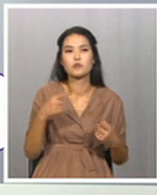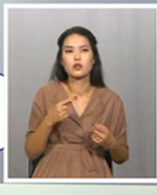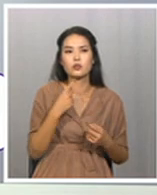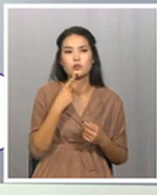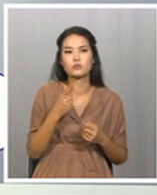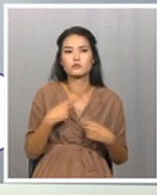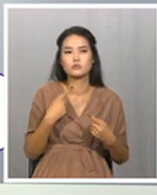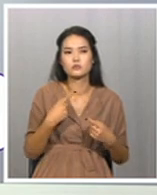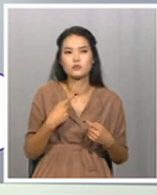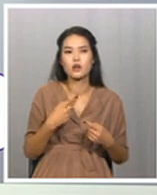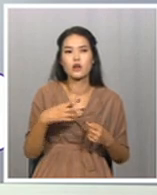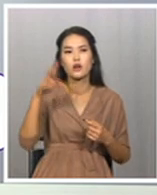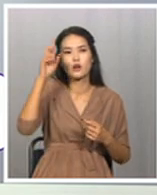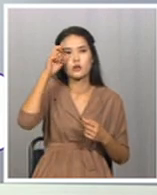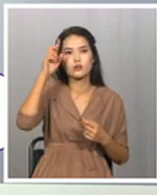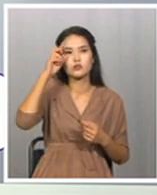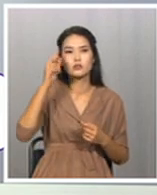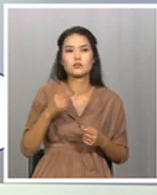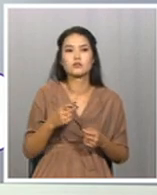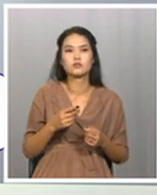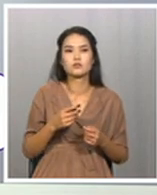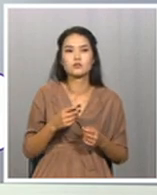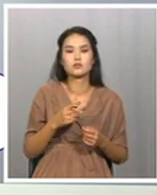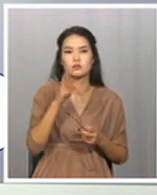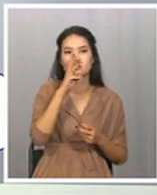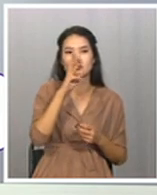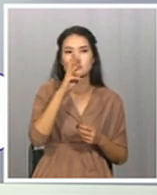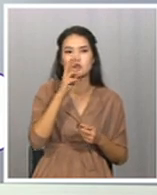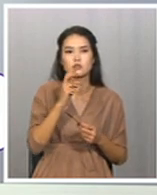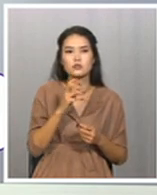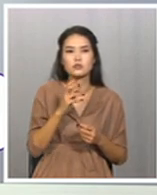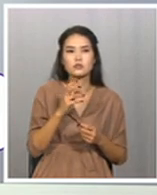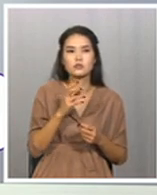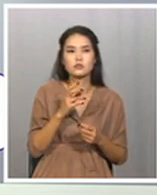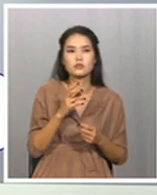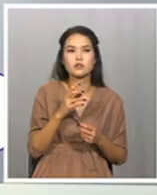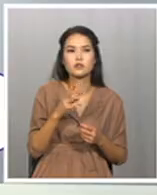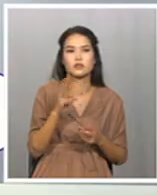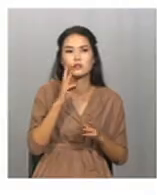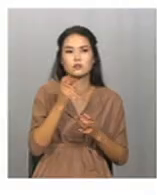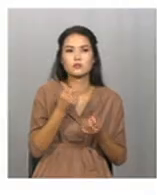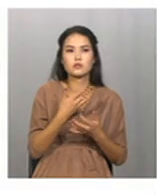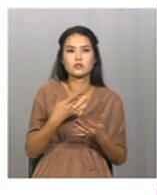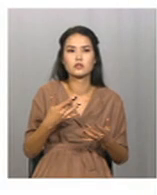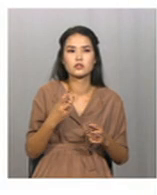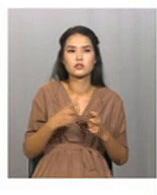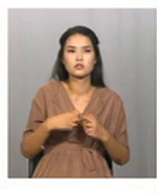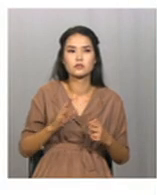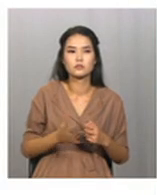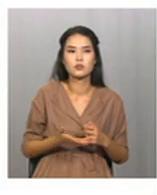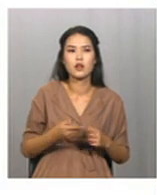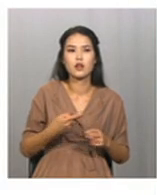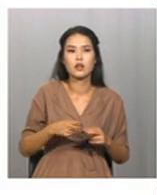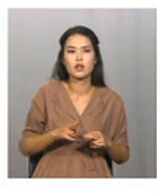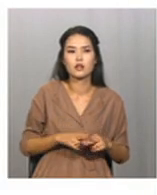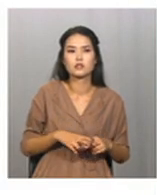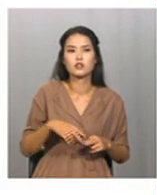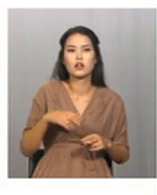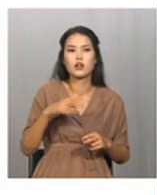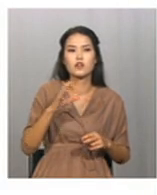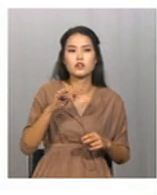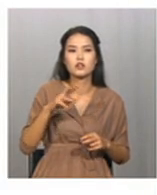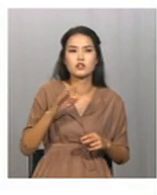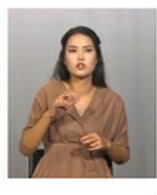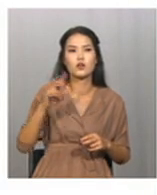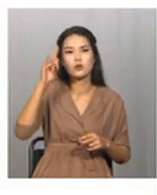және сол қалған қалдық сумма ол жиынтық ұлттық өнімді білдіреді. Яғни бір сөзбен айтқанда ұлттық